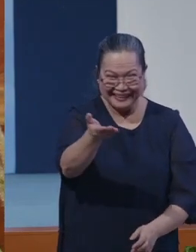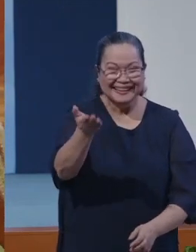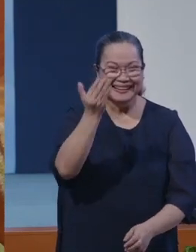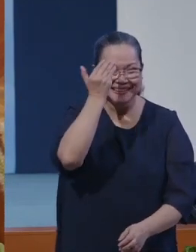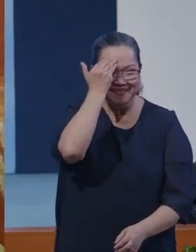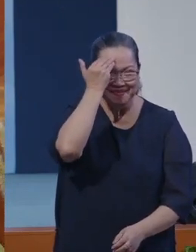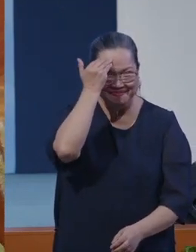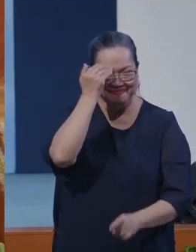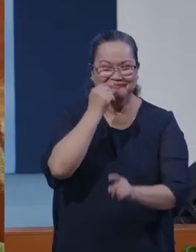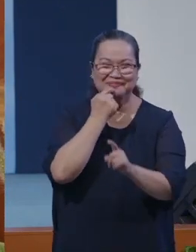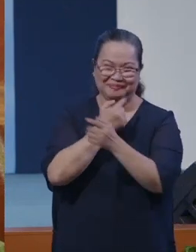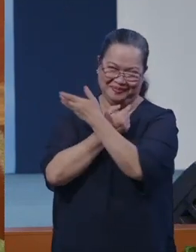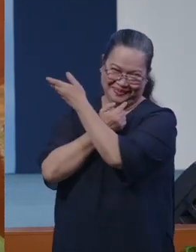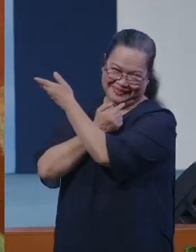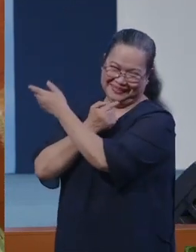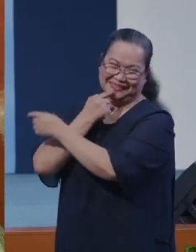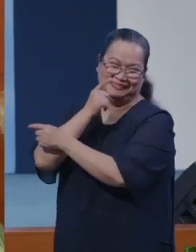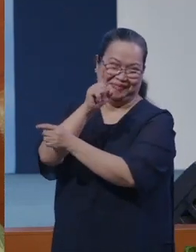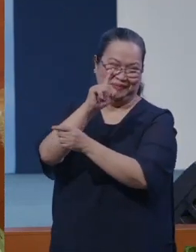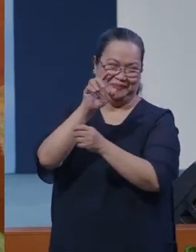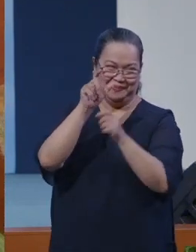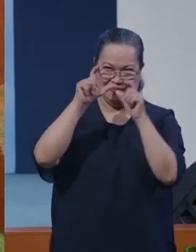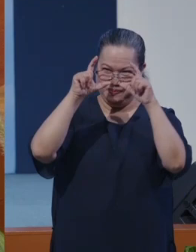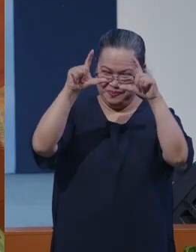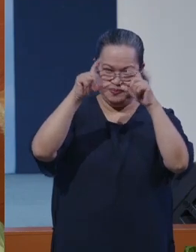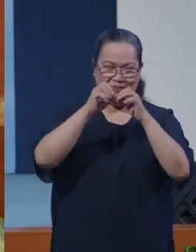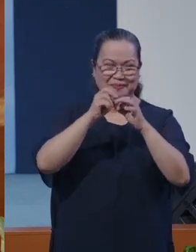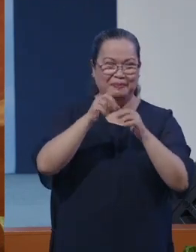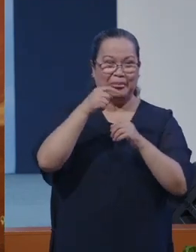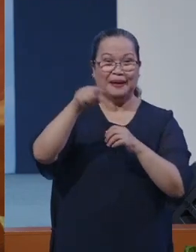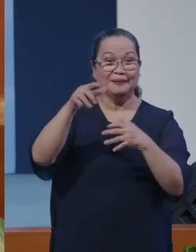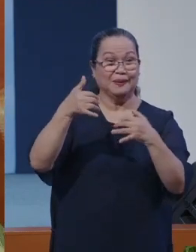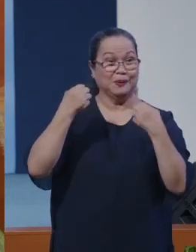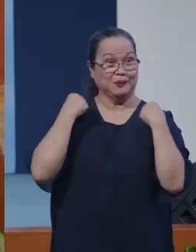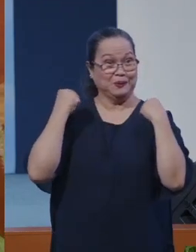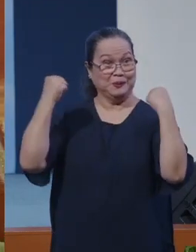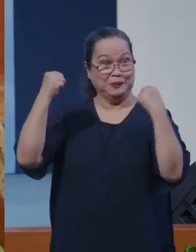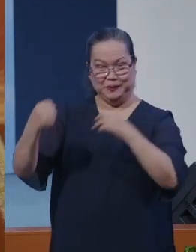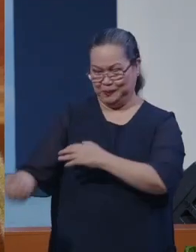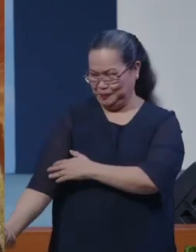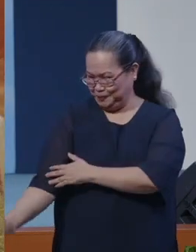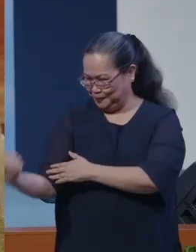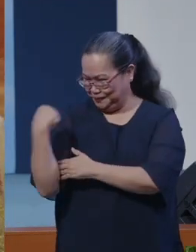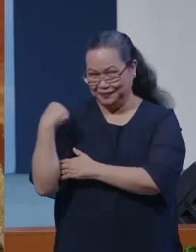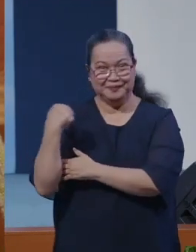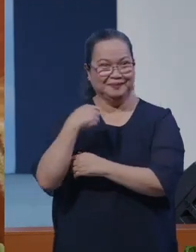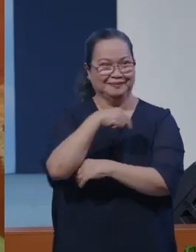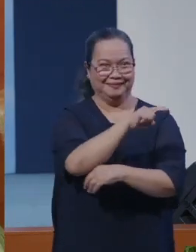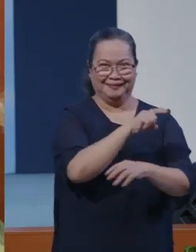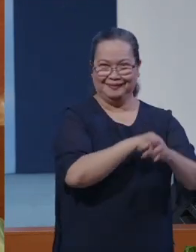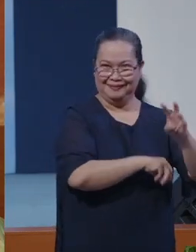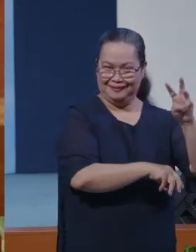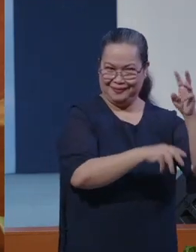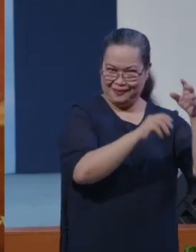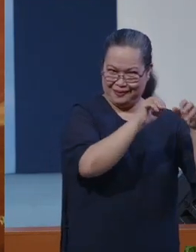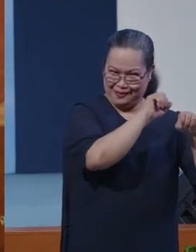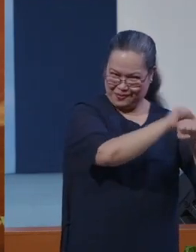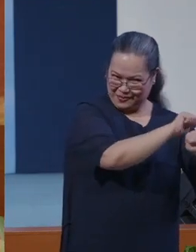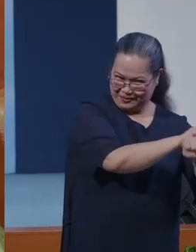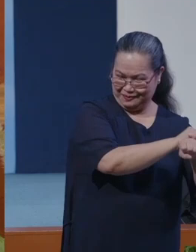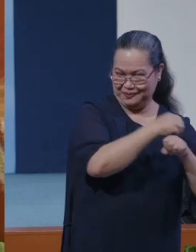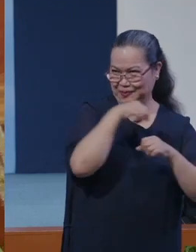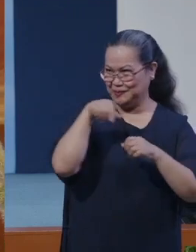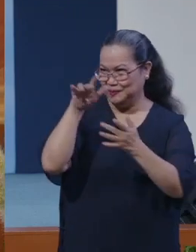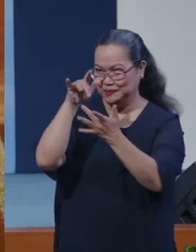ipopost sa Instagram. Papunta ako ng gym. Papunta ako ng work. Papunta ako sa mall.